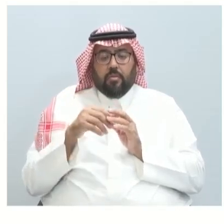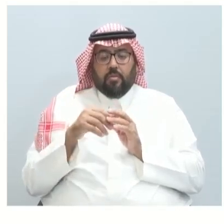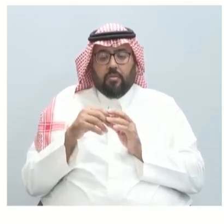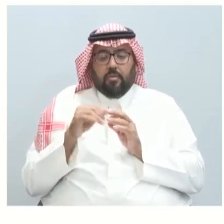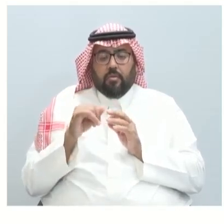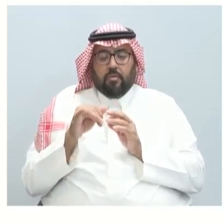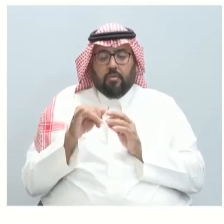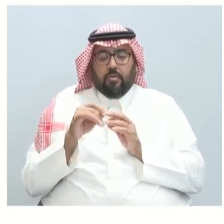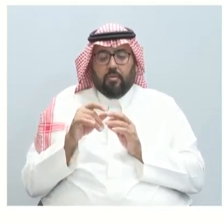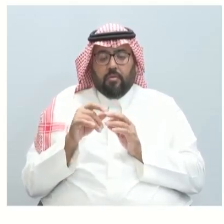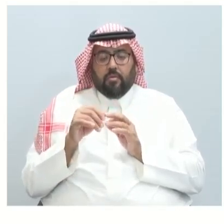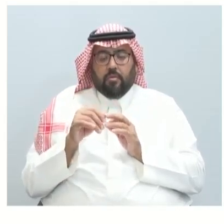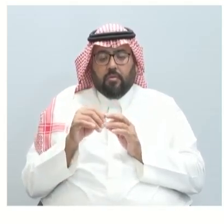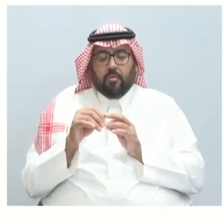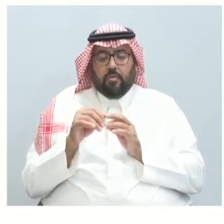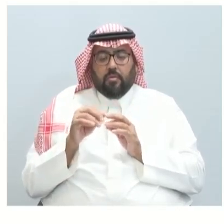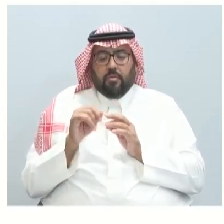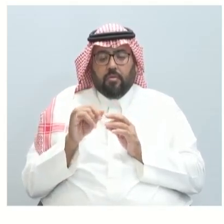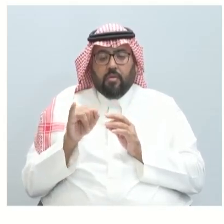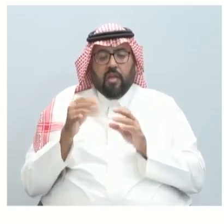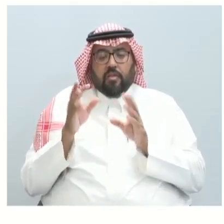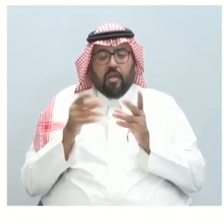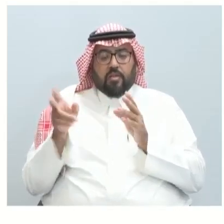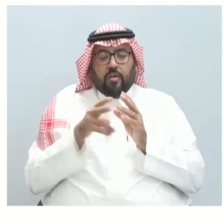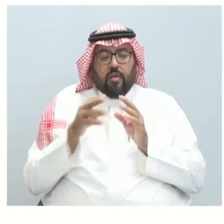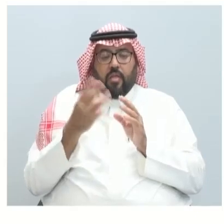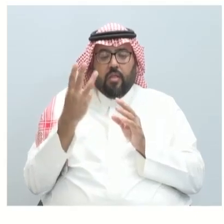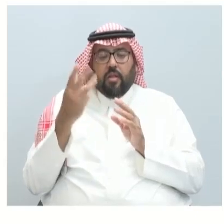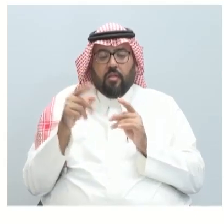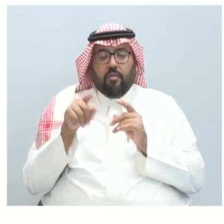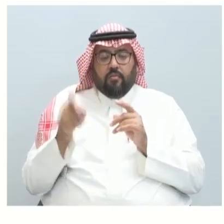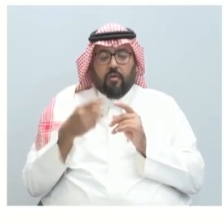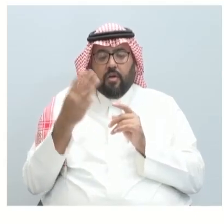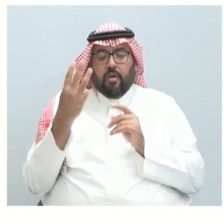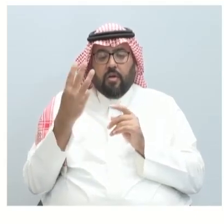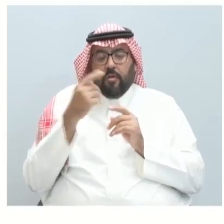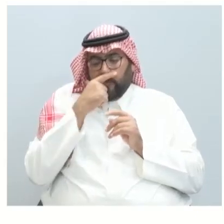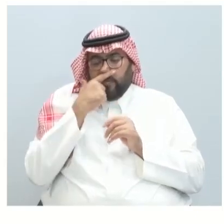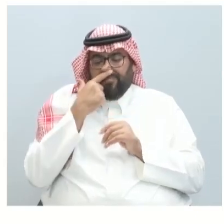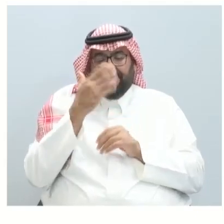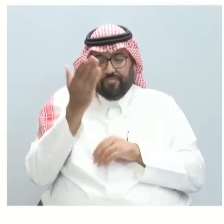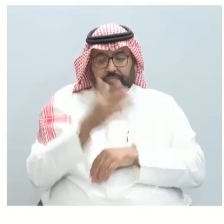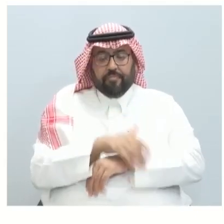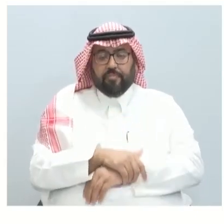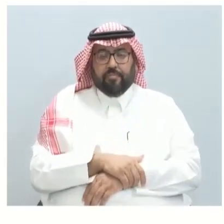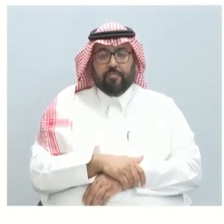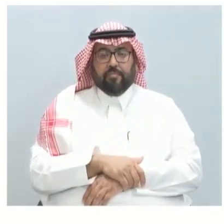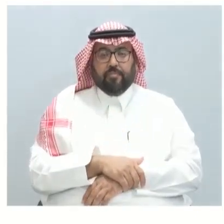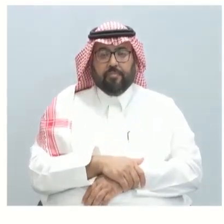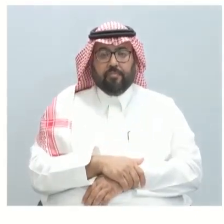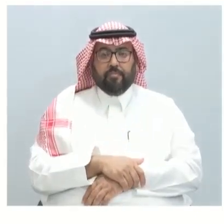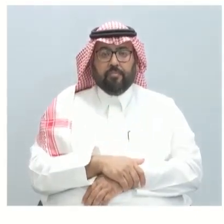استعمل طاء والتي تساوي تقريبا ثلاثه واربعه عشر جزءا من مئه تفضلوا يا مبدعين